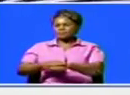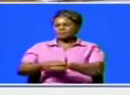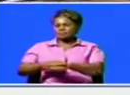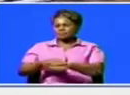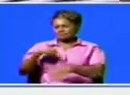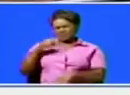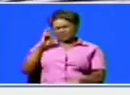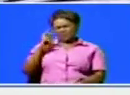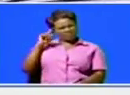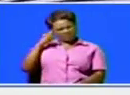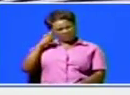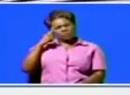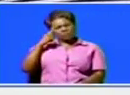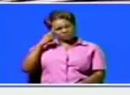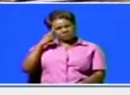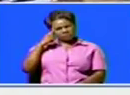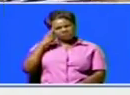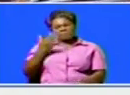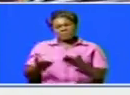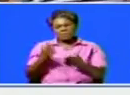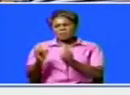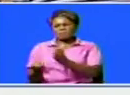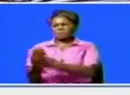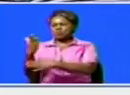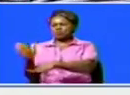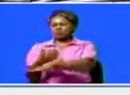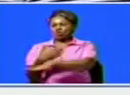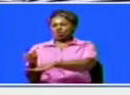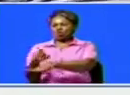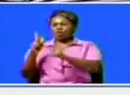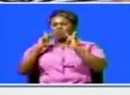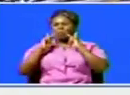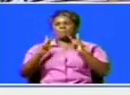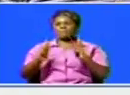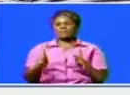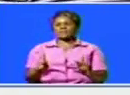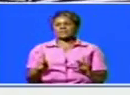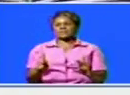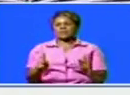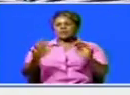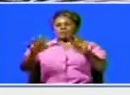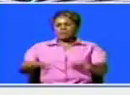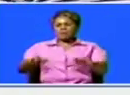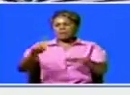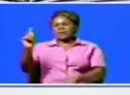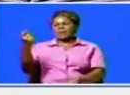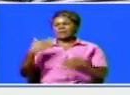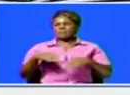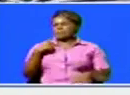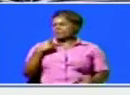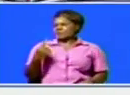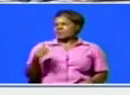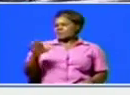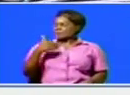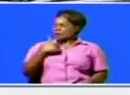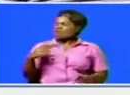So nikaona angalau nifanye ngoma ya amani ya kutuliza Wakenya, kuambia ya kwamba wako